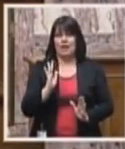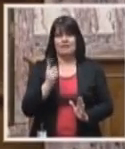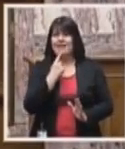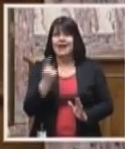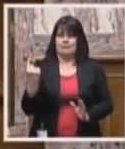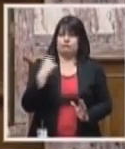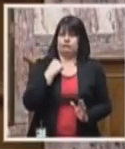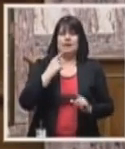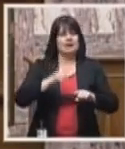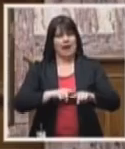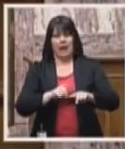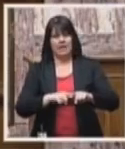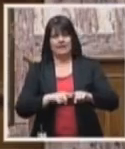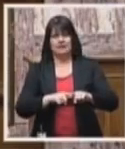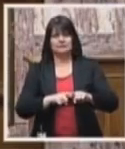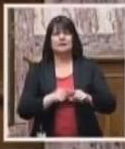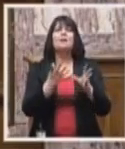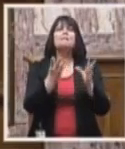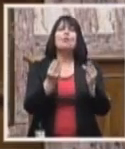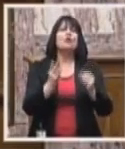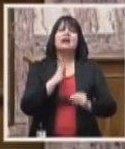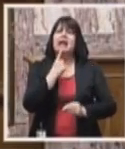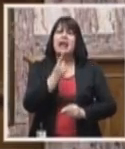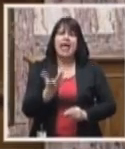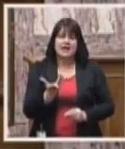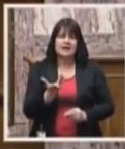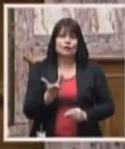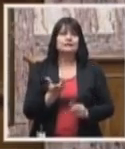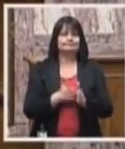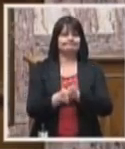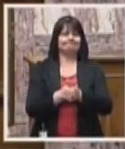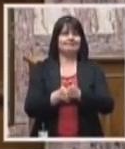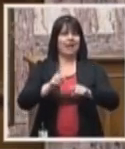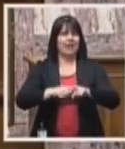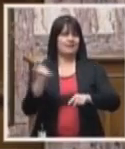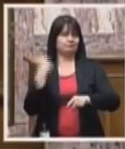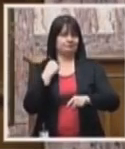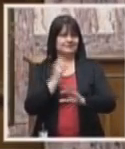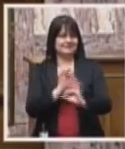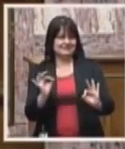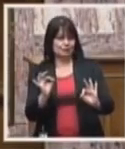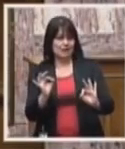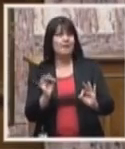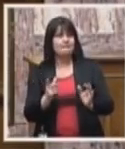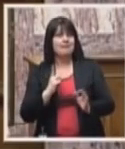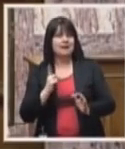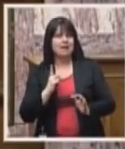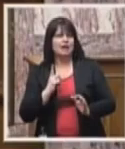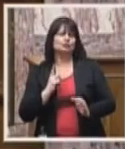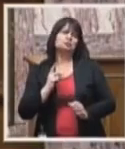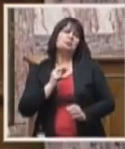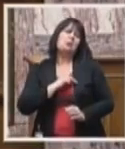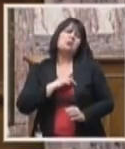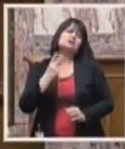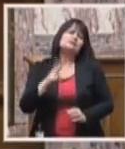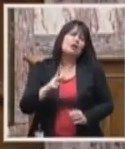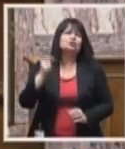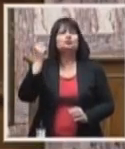Κύριε Καρατζαφέρη, πολλοί ποντάρουν στην αποτυχία μας. Άλλοι για μικροκομματικούς λόγους, διότι δεν